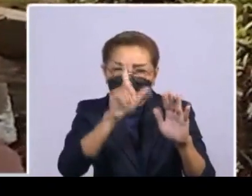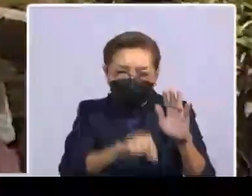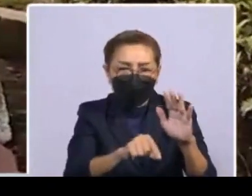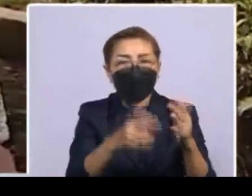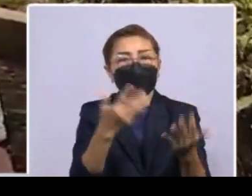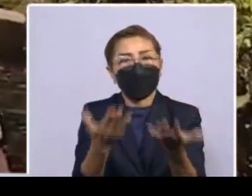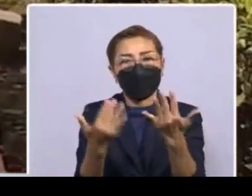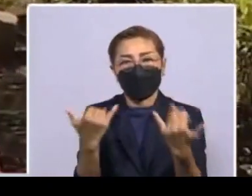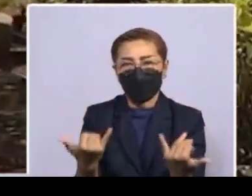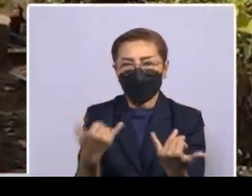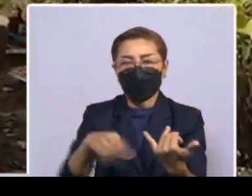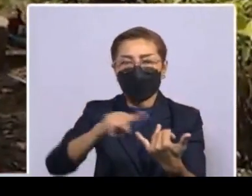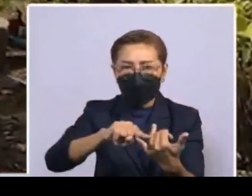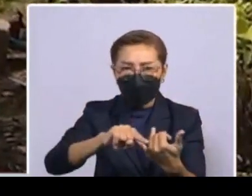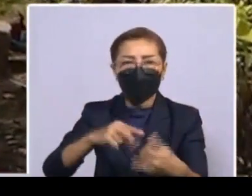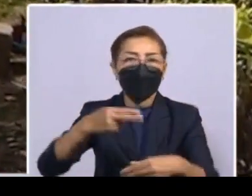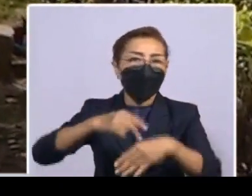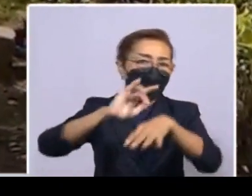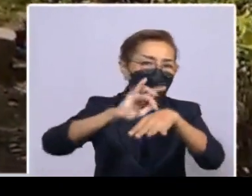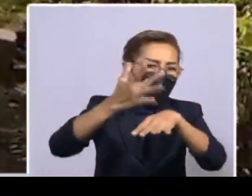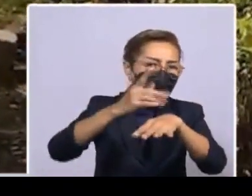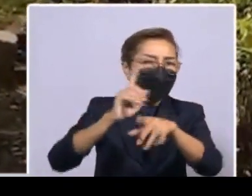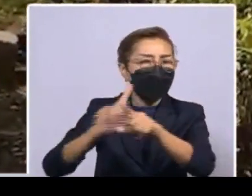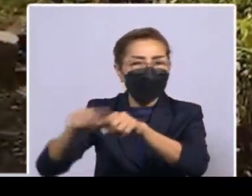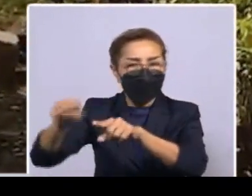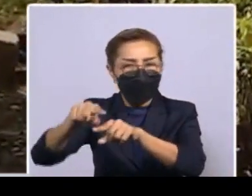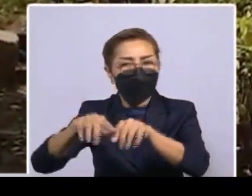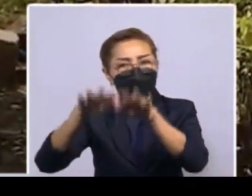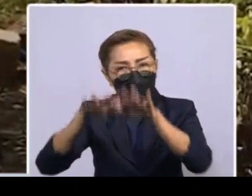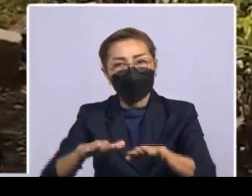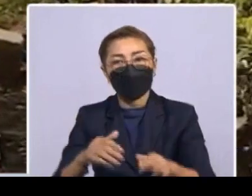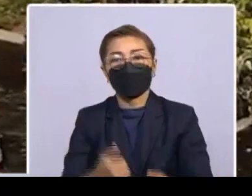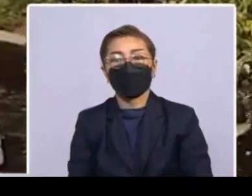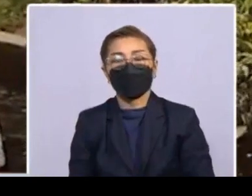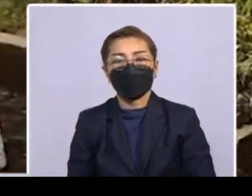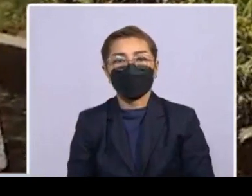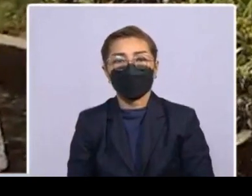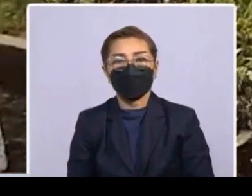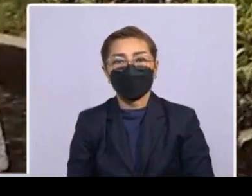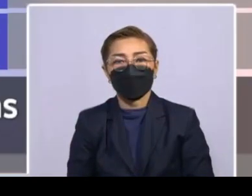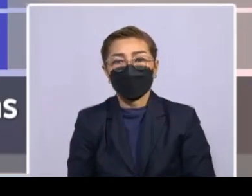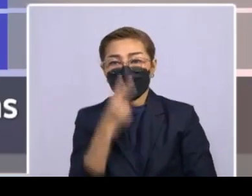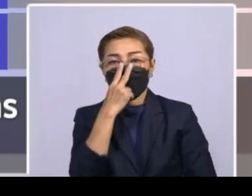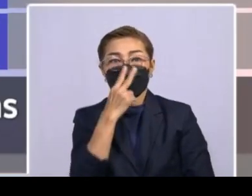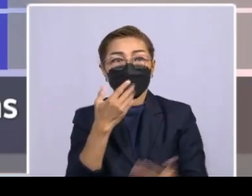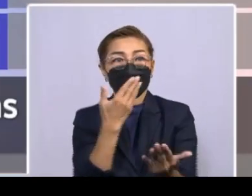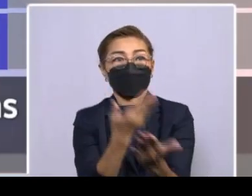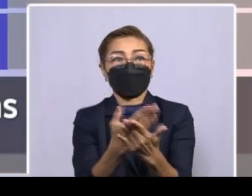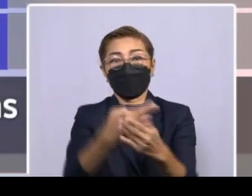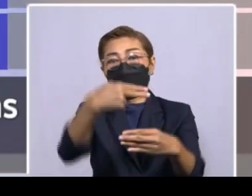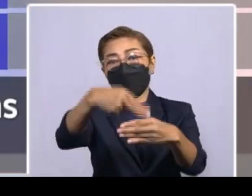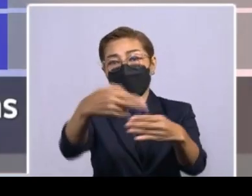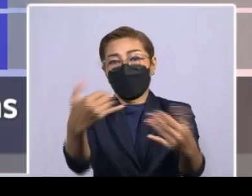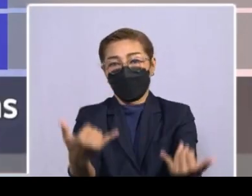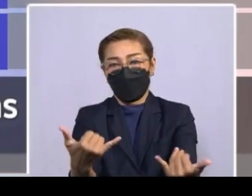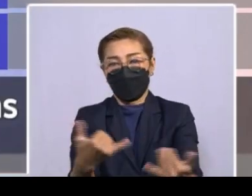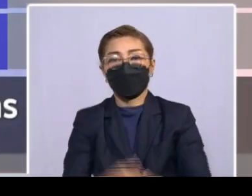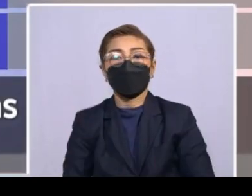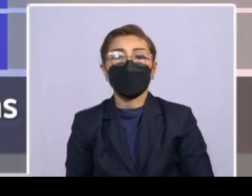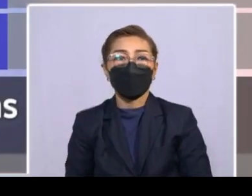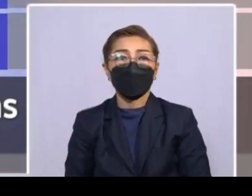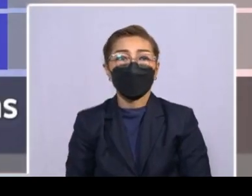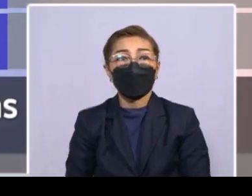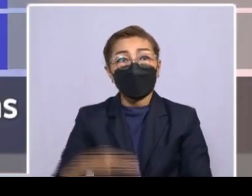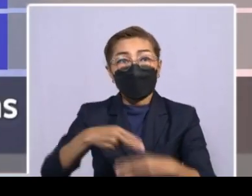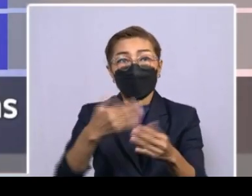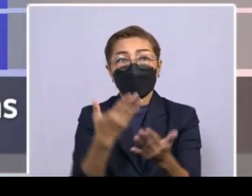อ่ะพลังงานธรรมชาติเป็นเชื้อเพลิงนะครับอ่าเราไปดูราคาน้ำมันกันล่าสุดนะฮะค่ะล่า